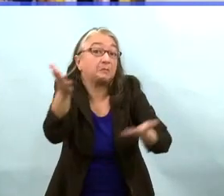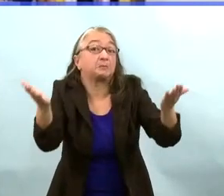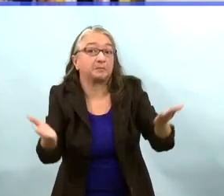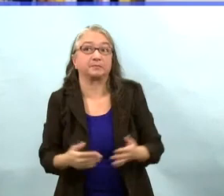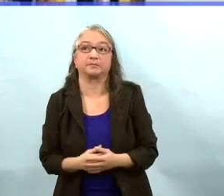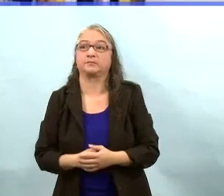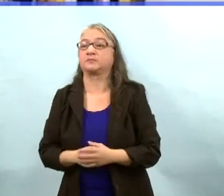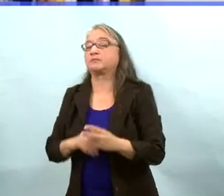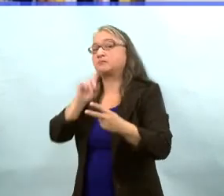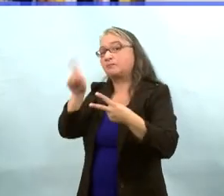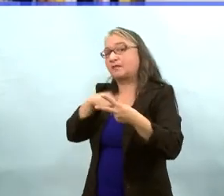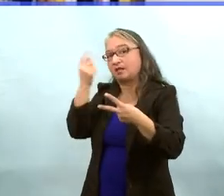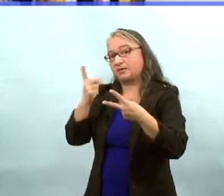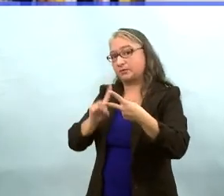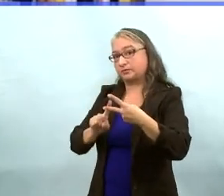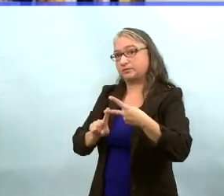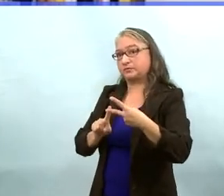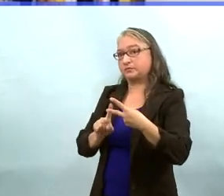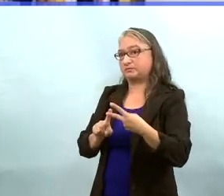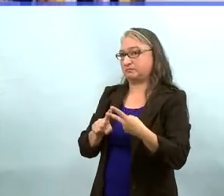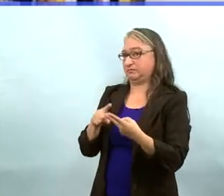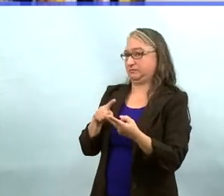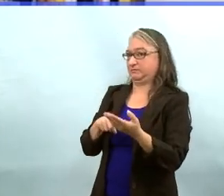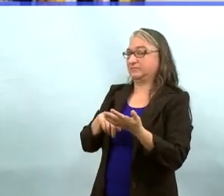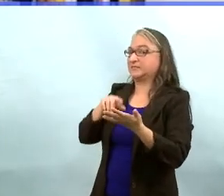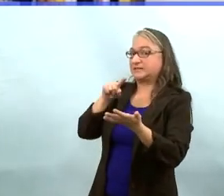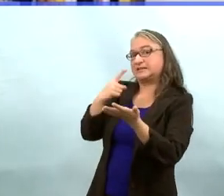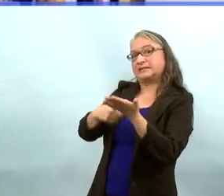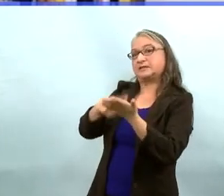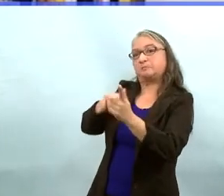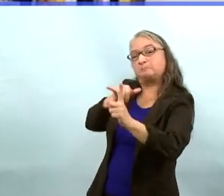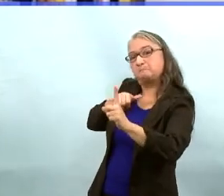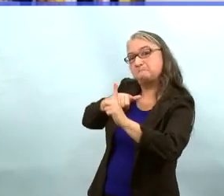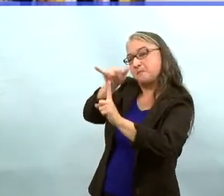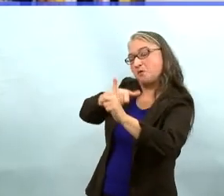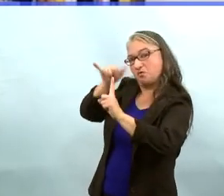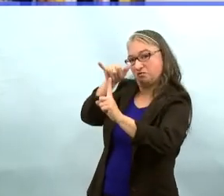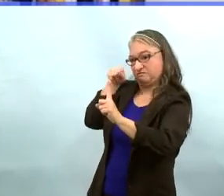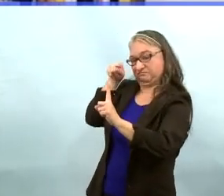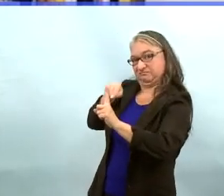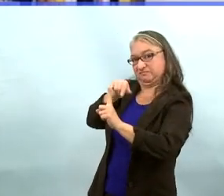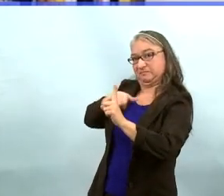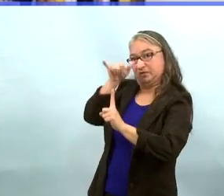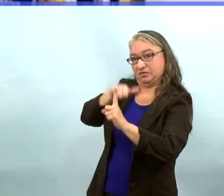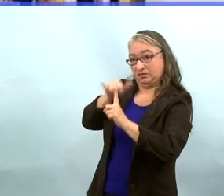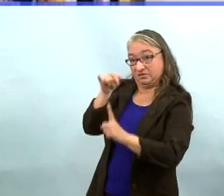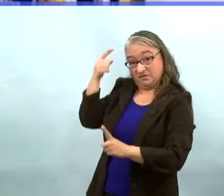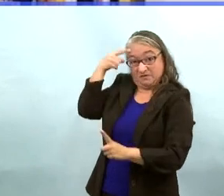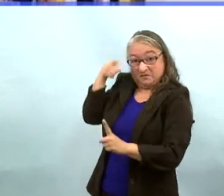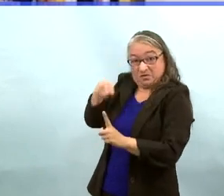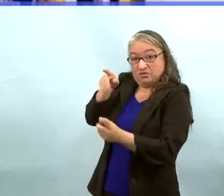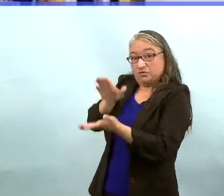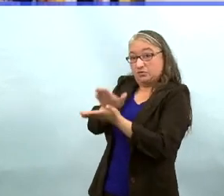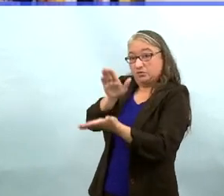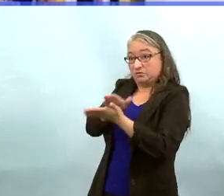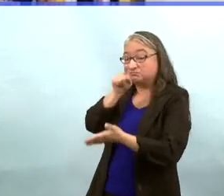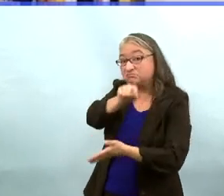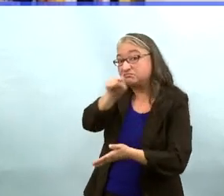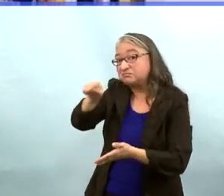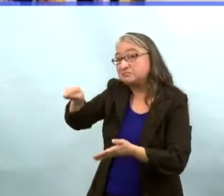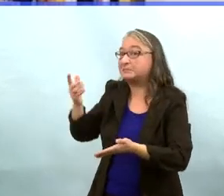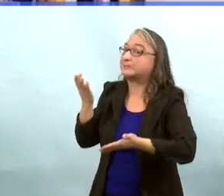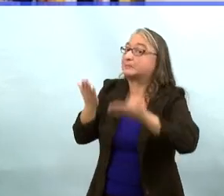Je voudrais également parler ici de l'intimidation et du harcèlement. Alors, pour les enfants d'âge scolaire, est-ce que vous avez des conseils